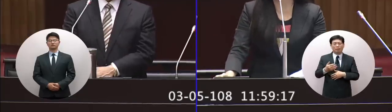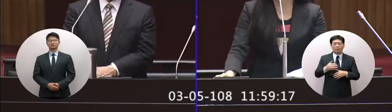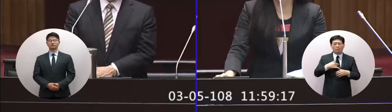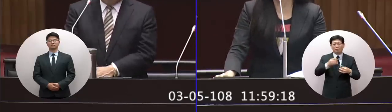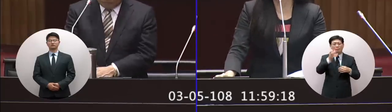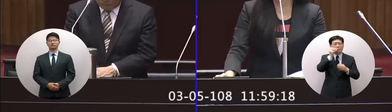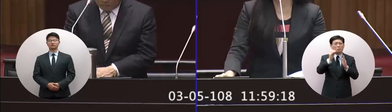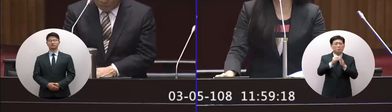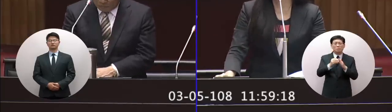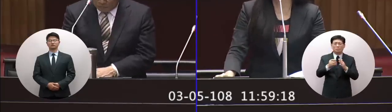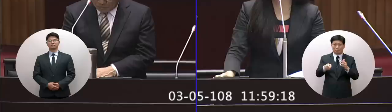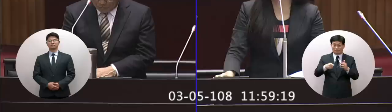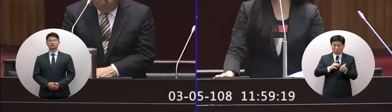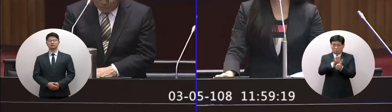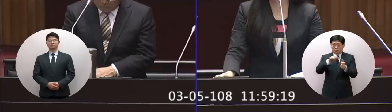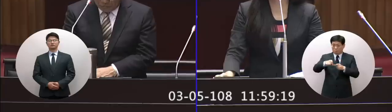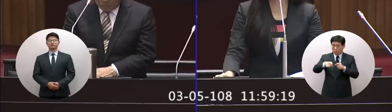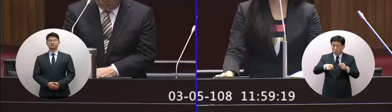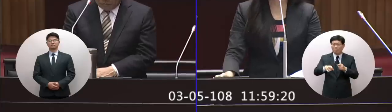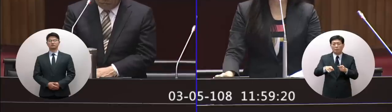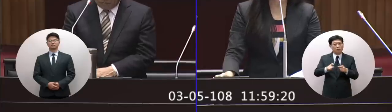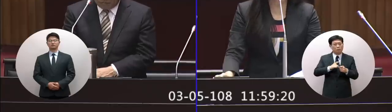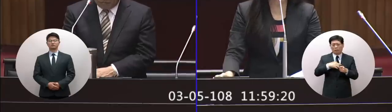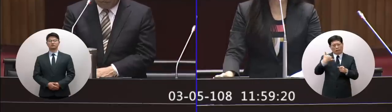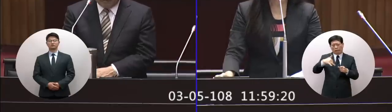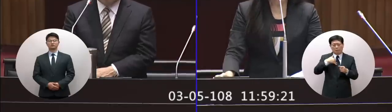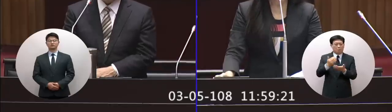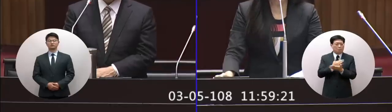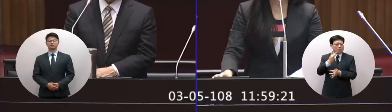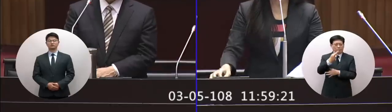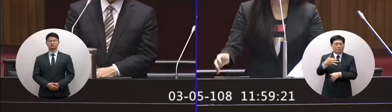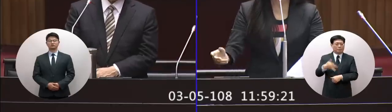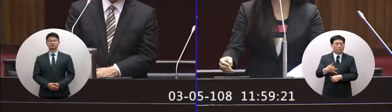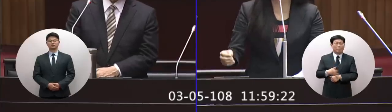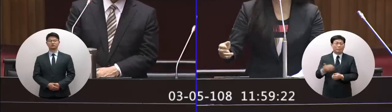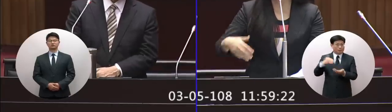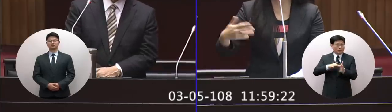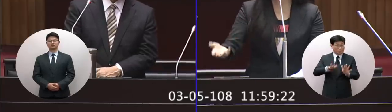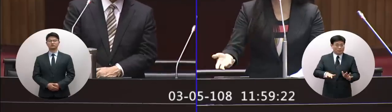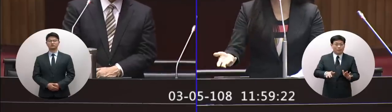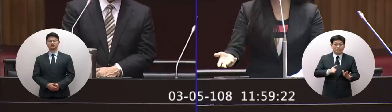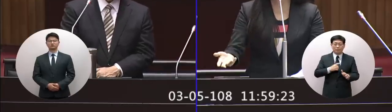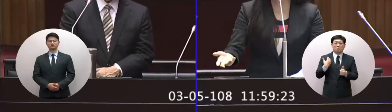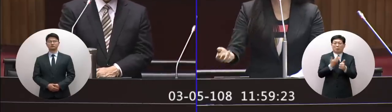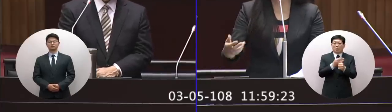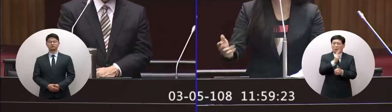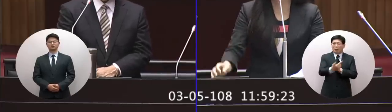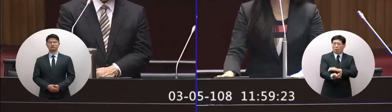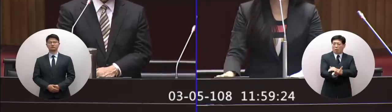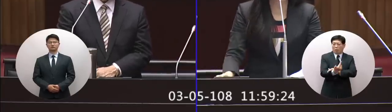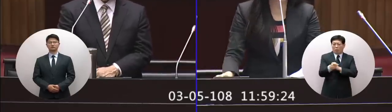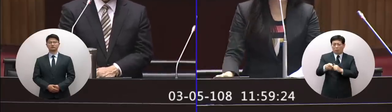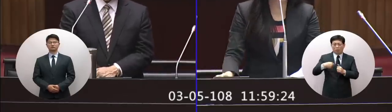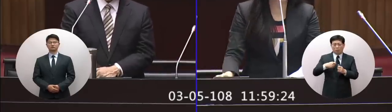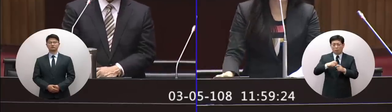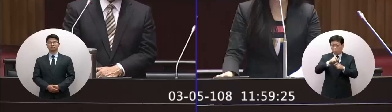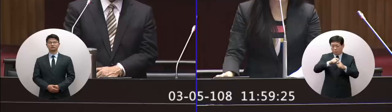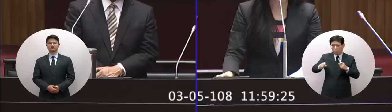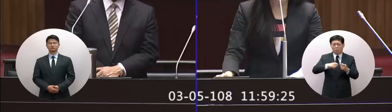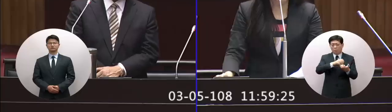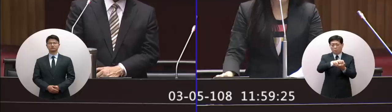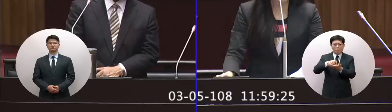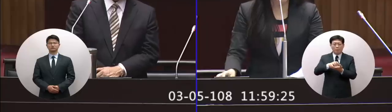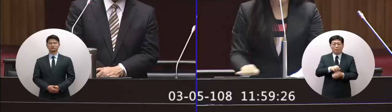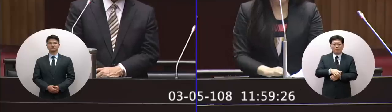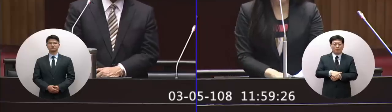局哦，在推出这个政策的时候，他也没有做好评估，那一直到现在他们才委外赶快请人来做这个核销的事情